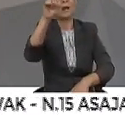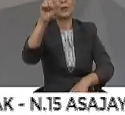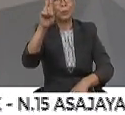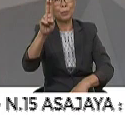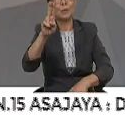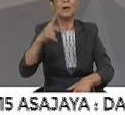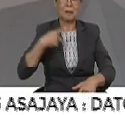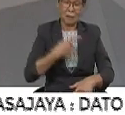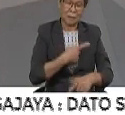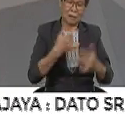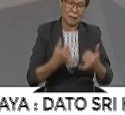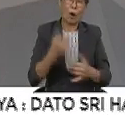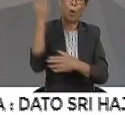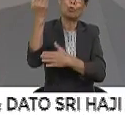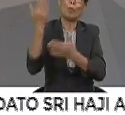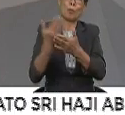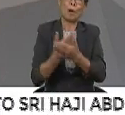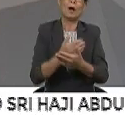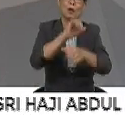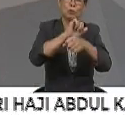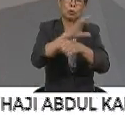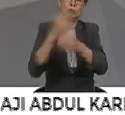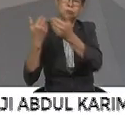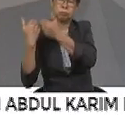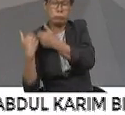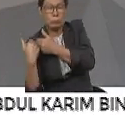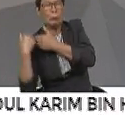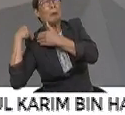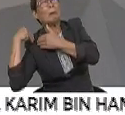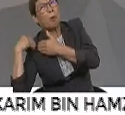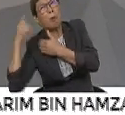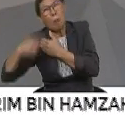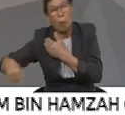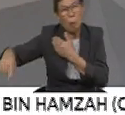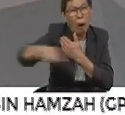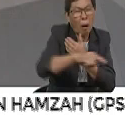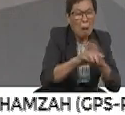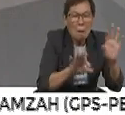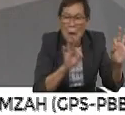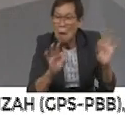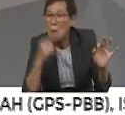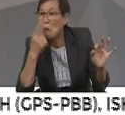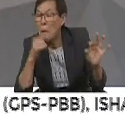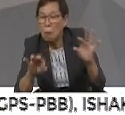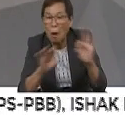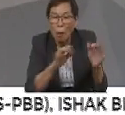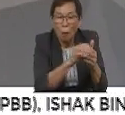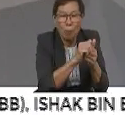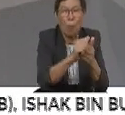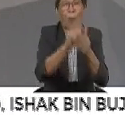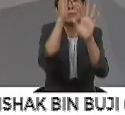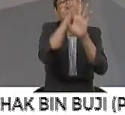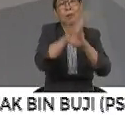berada dalam norma baru pastinya tugas dan ini juga satu Allah yang besar pada untuk memilih Siapakah pasti akan memegang tampuk pemerintahan